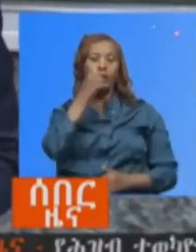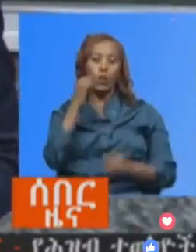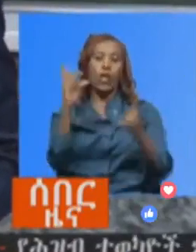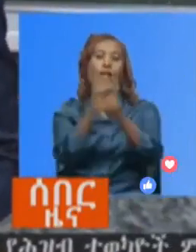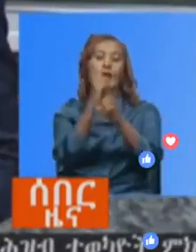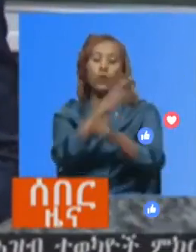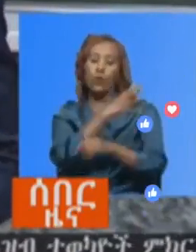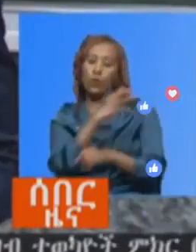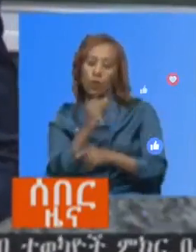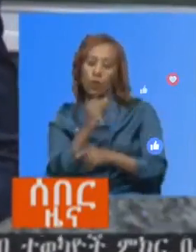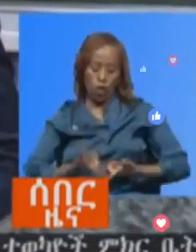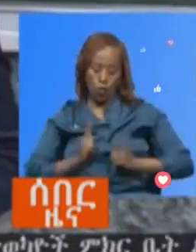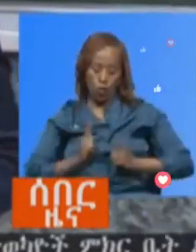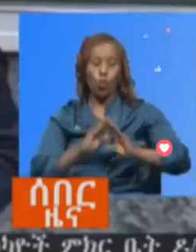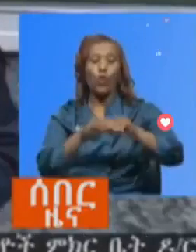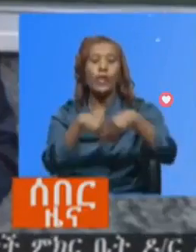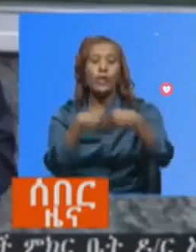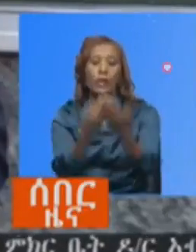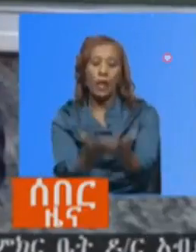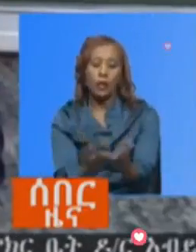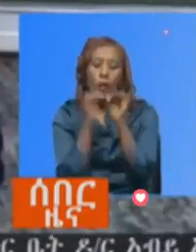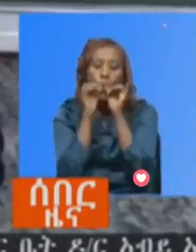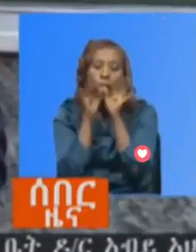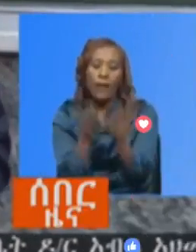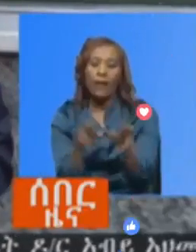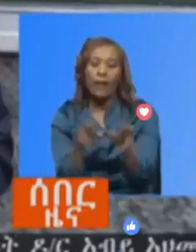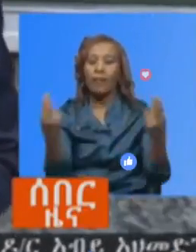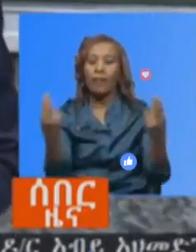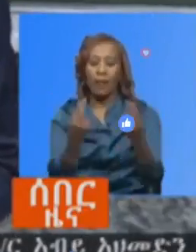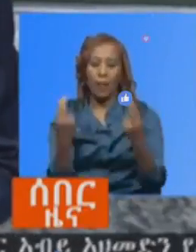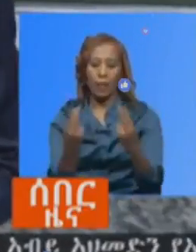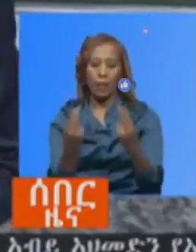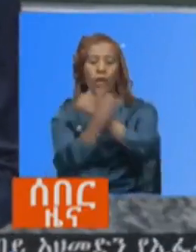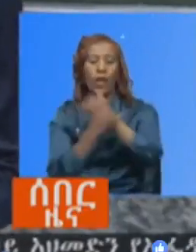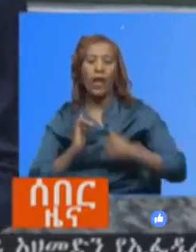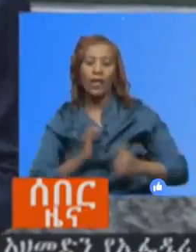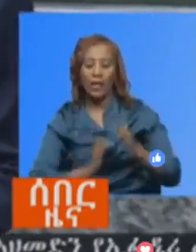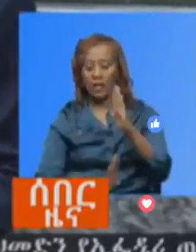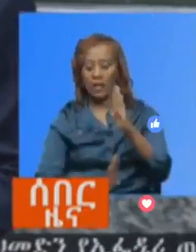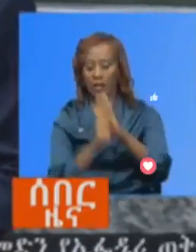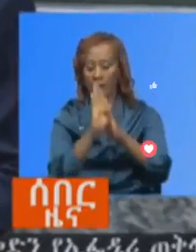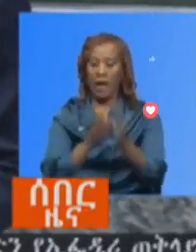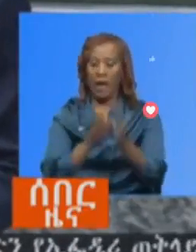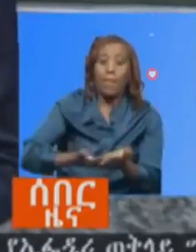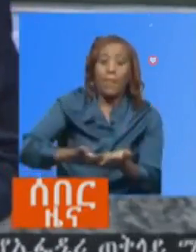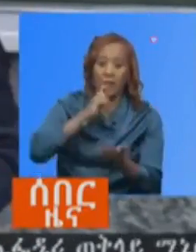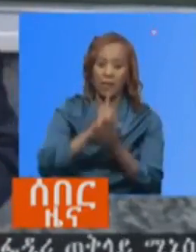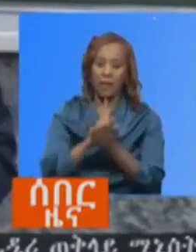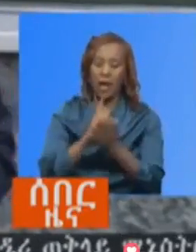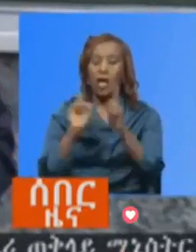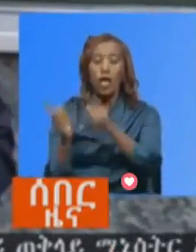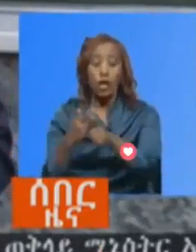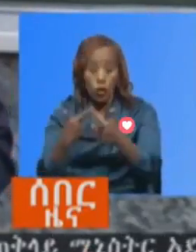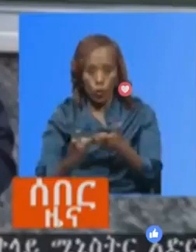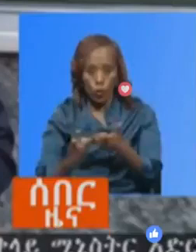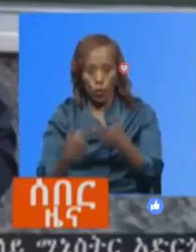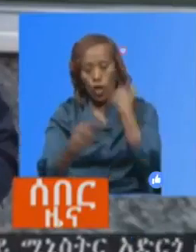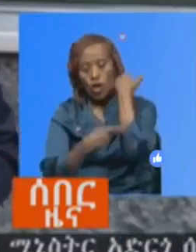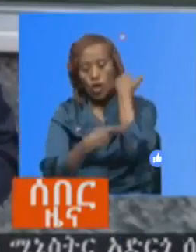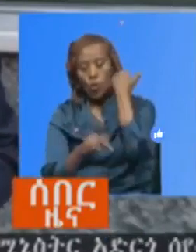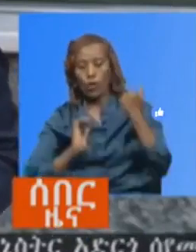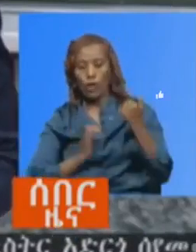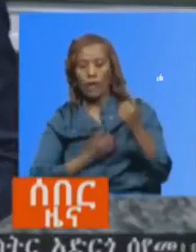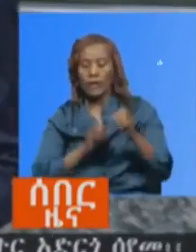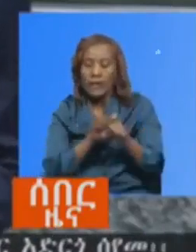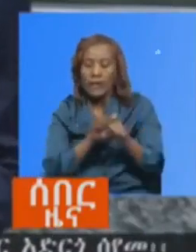ተፈጥሮና ኑሮ የሰጣችሁን በረከቶች ተጠቅማችሁ ለሀገራችን እድገትና ብልጽግና እንዲሁም ለፖለቲካችንም